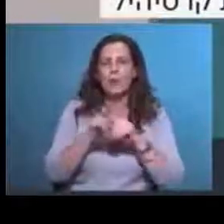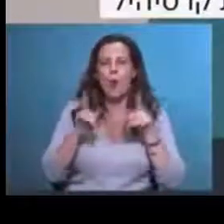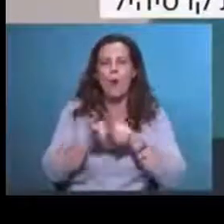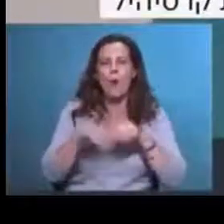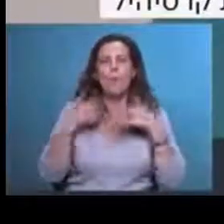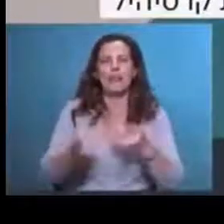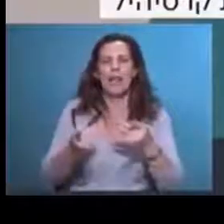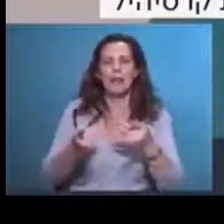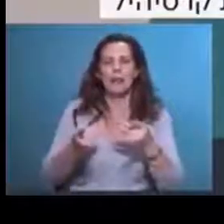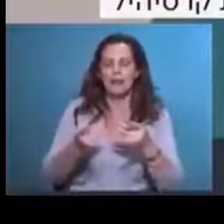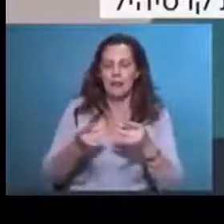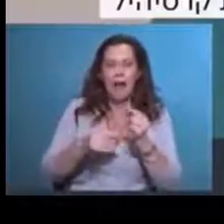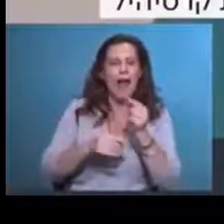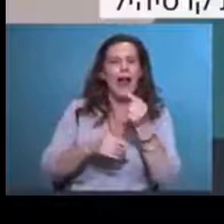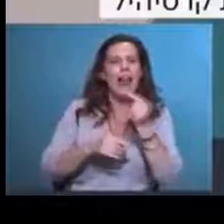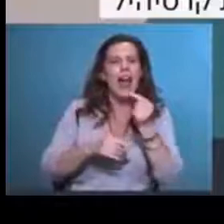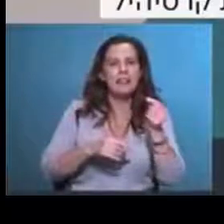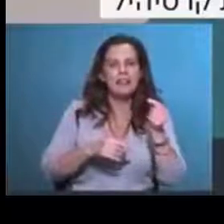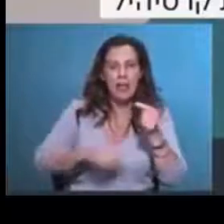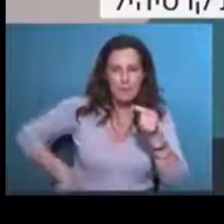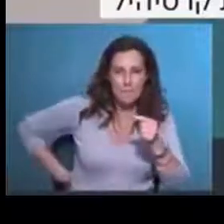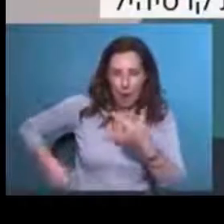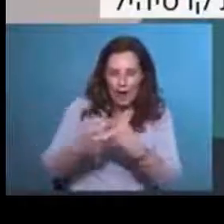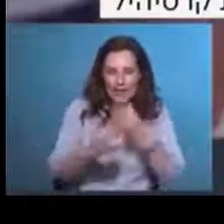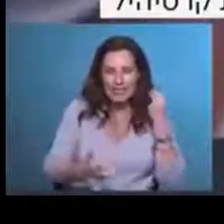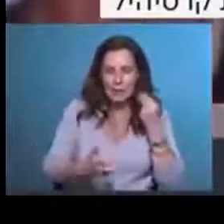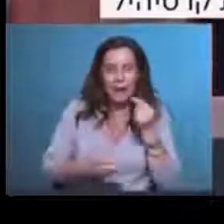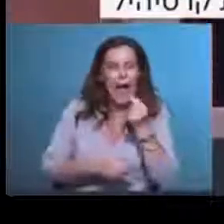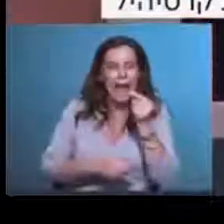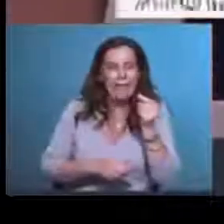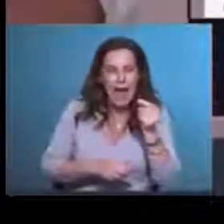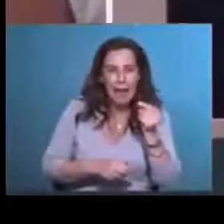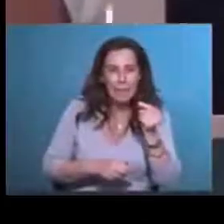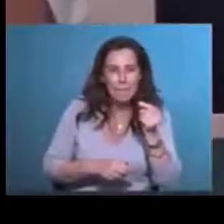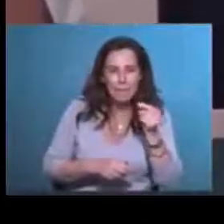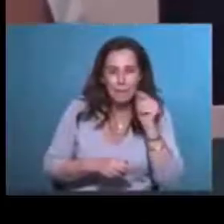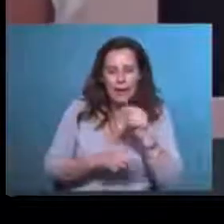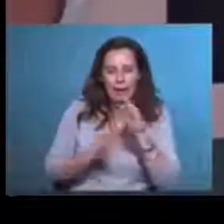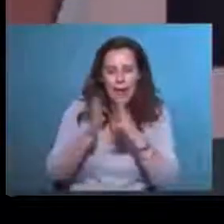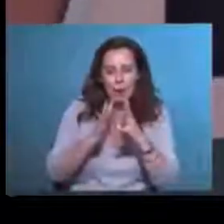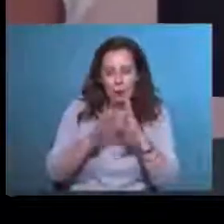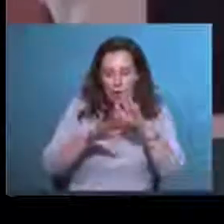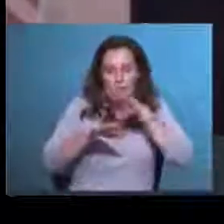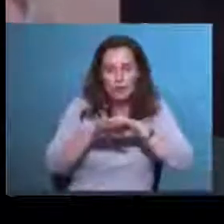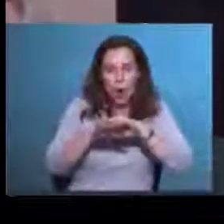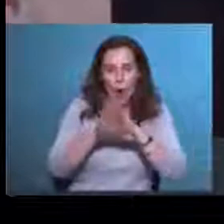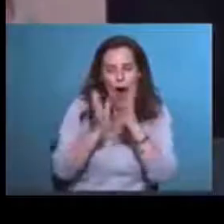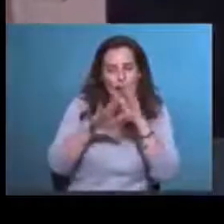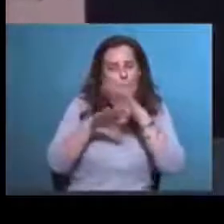מגנט לתאי גזע מתוך מח העצם. תאי הגזע רצים לאלמוג, מתיישבים על גבי